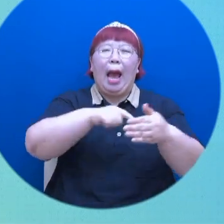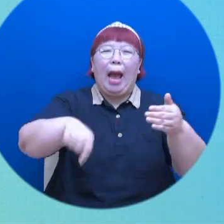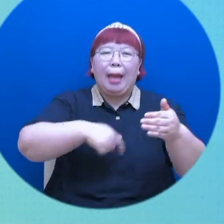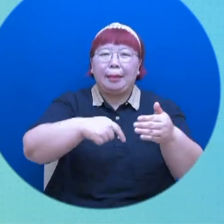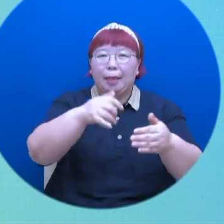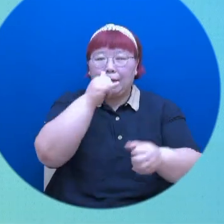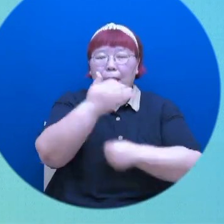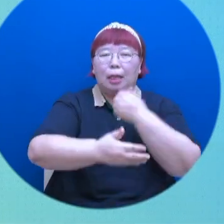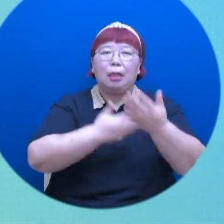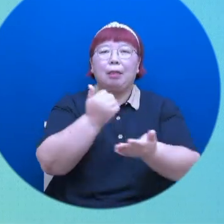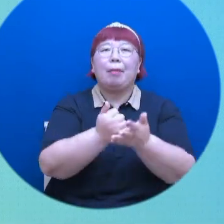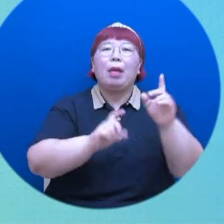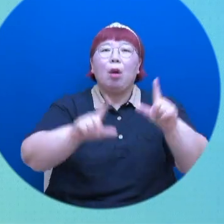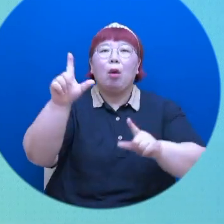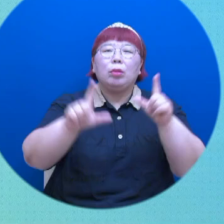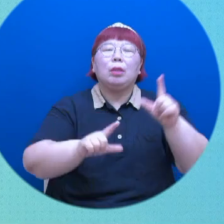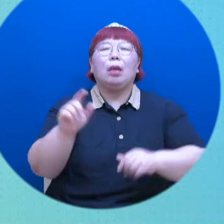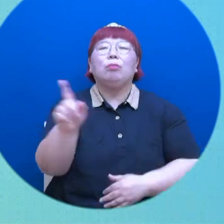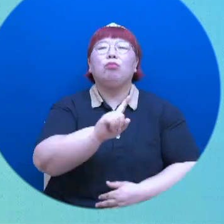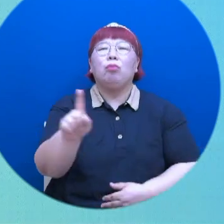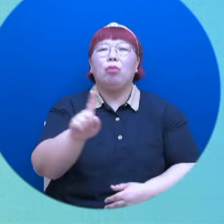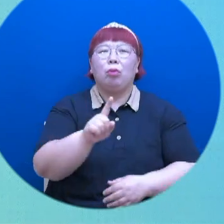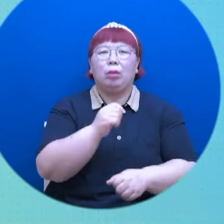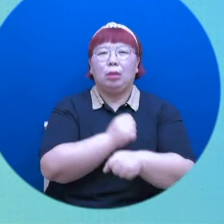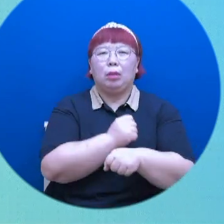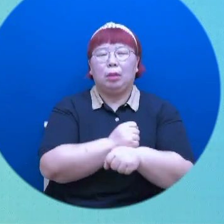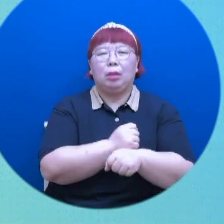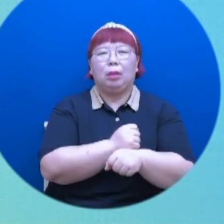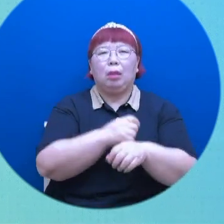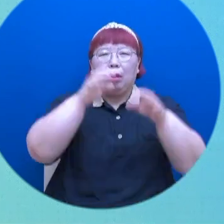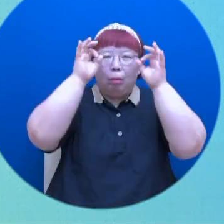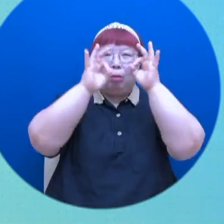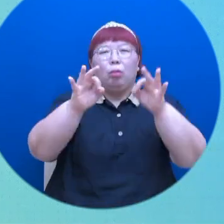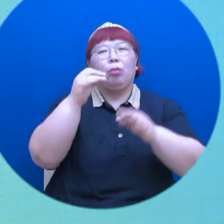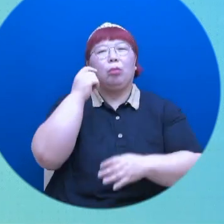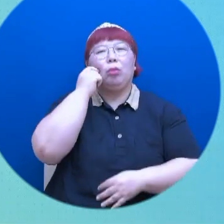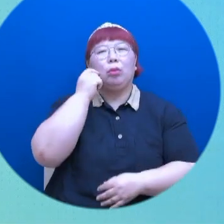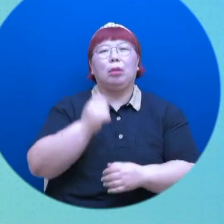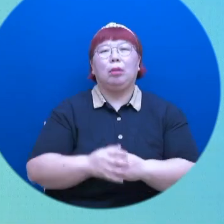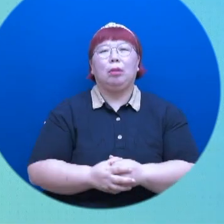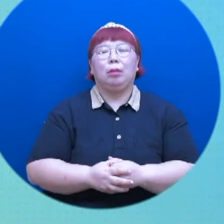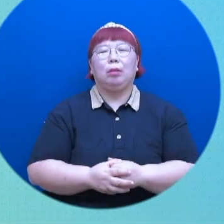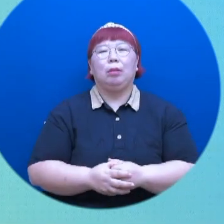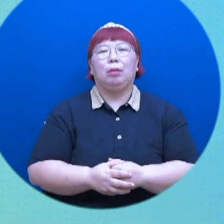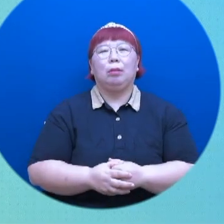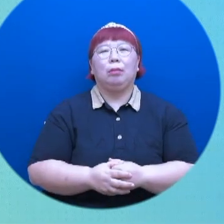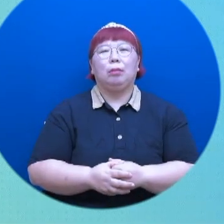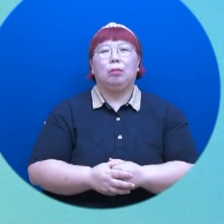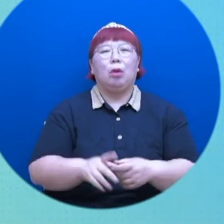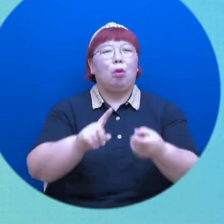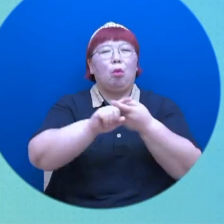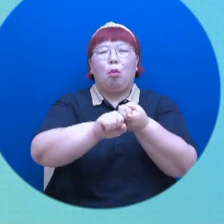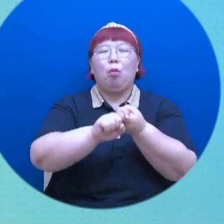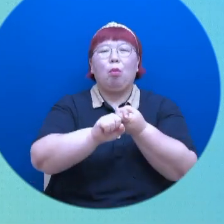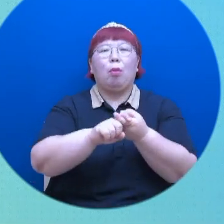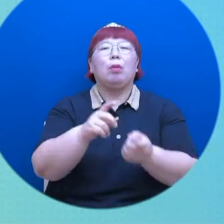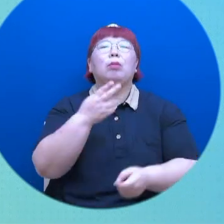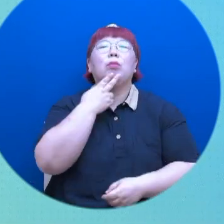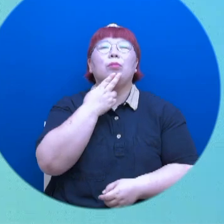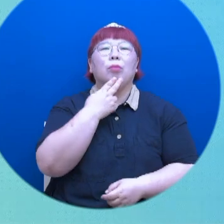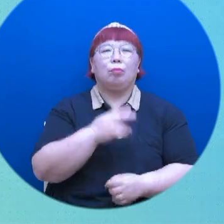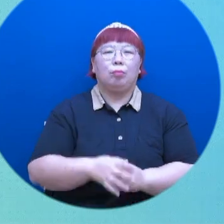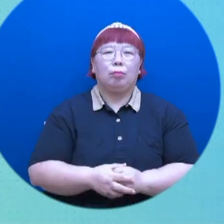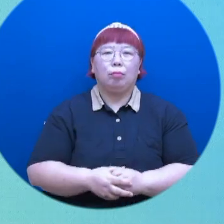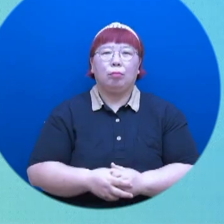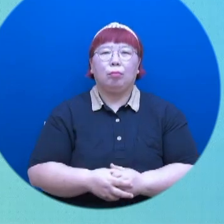하나님의 형상은 무엇인지 볼 수가 없어요. 아니, 아니, 관심이 별로